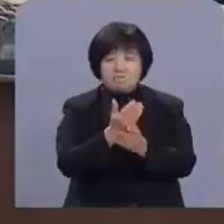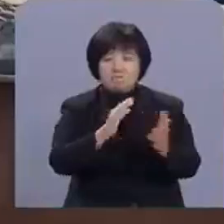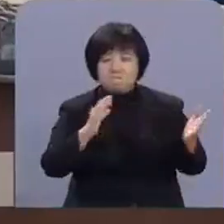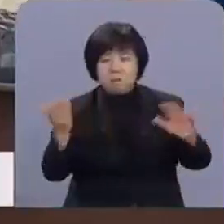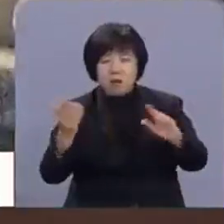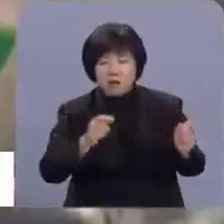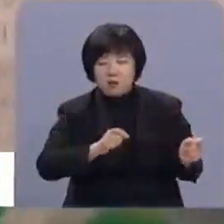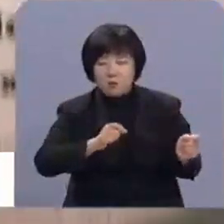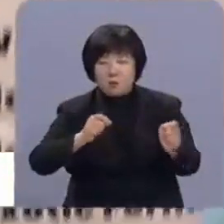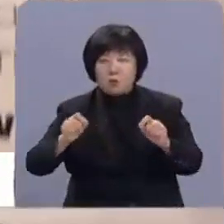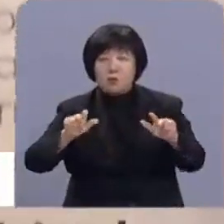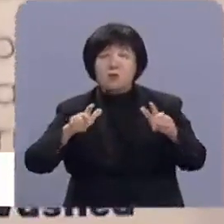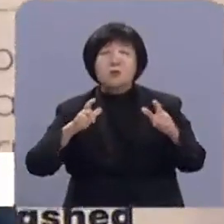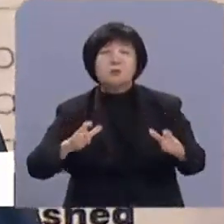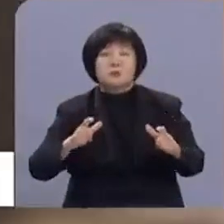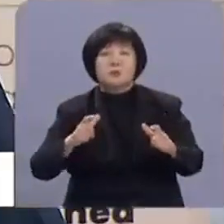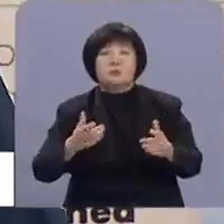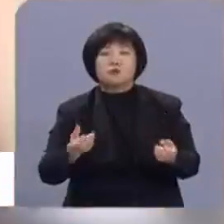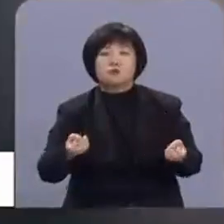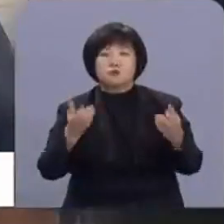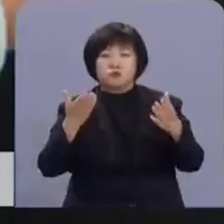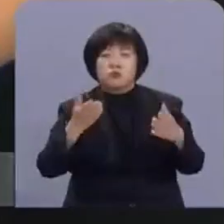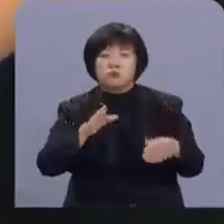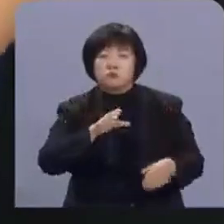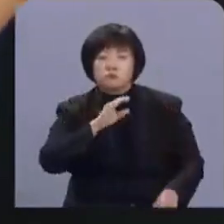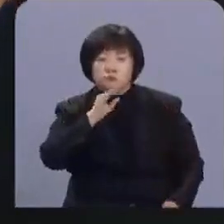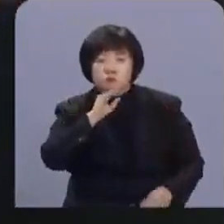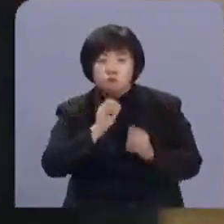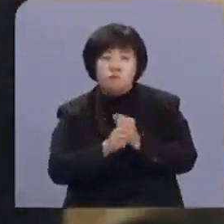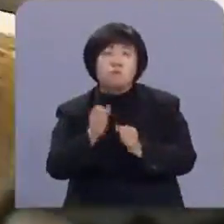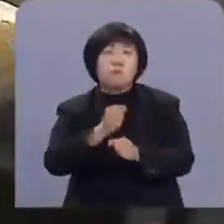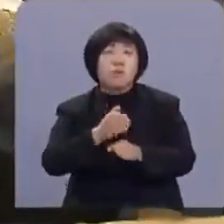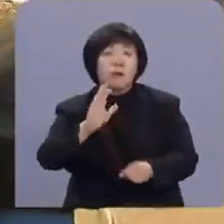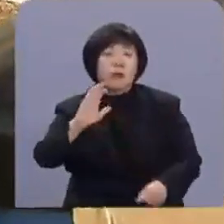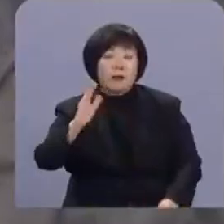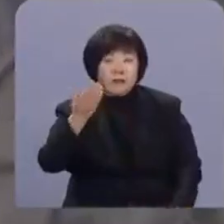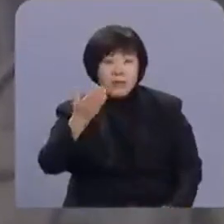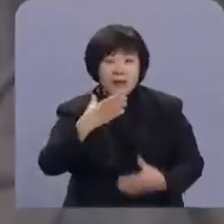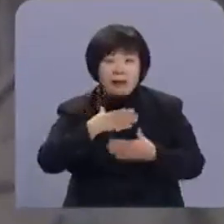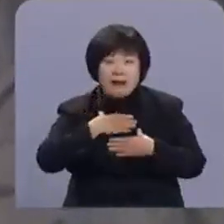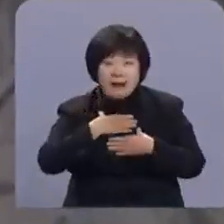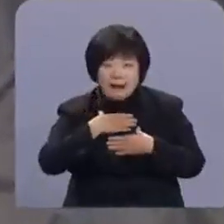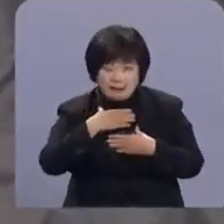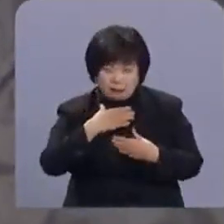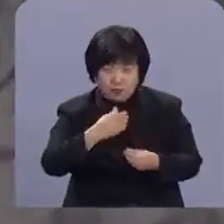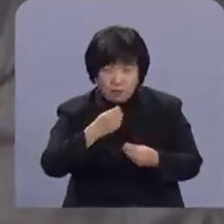미뤄졌던 지역 축제들도 곧 재개될 예정인 가운데 흥행은 챙기고 안전 사고는